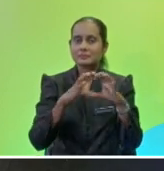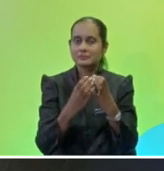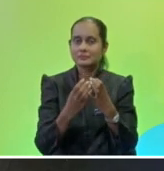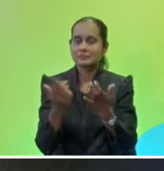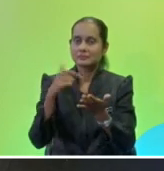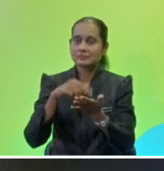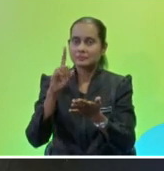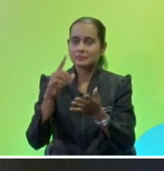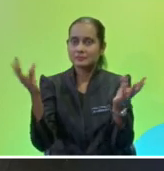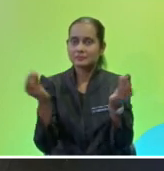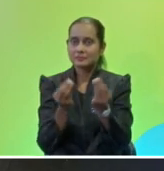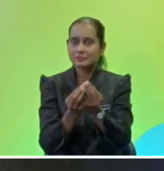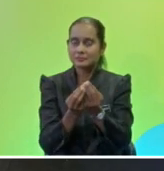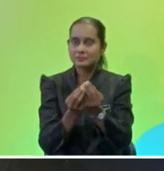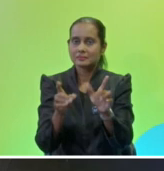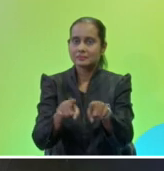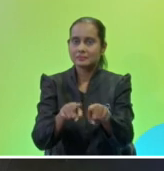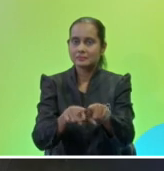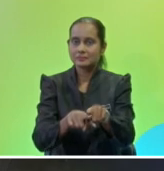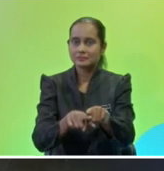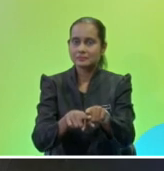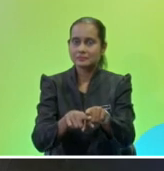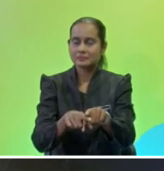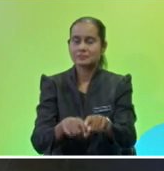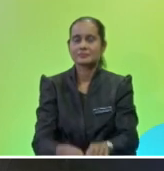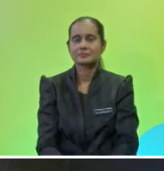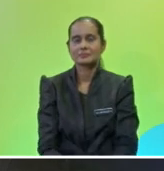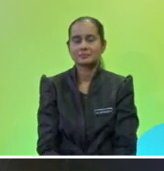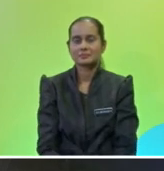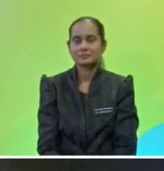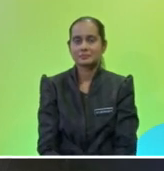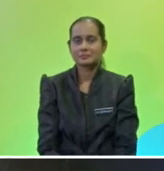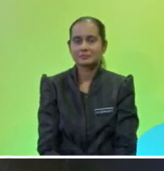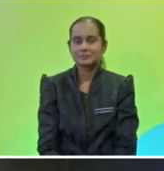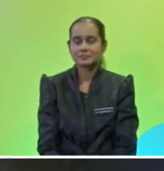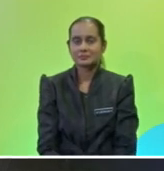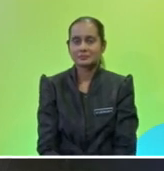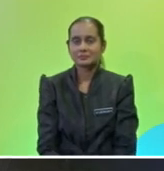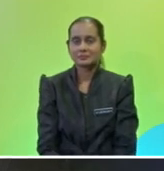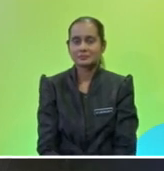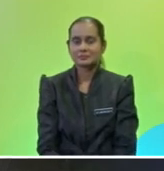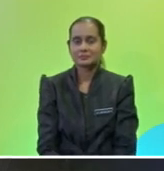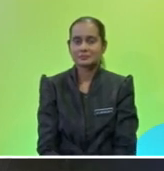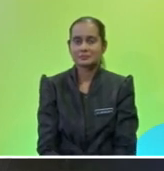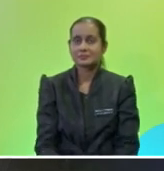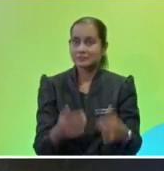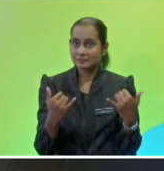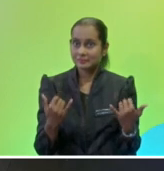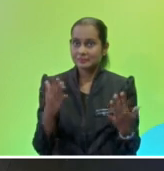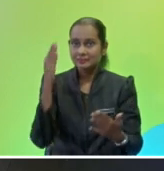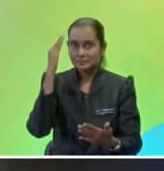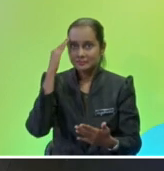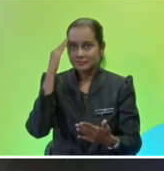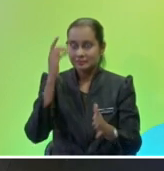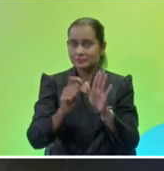kita Panggil sama dengan Nah jadi kita tidak belajar itu hari ini kawan-kawan Nah sekarang enggak tahu apa belum operasi